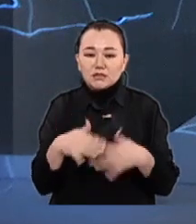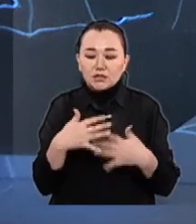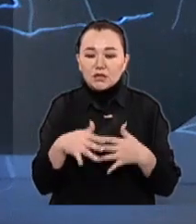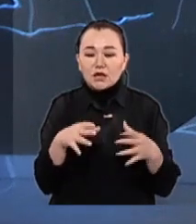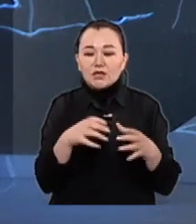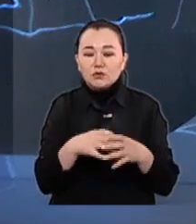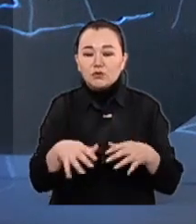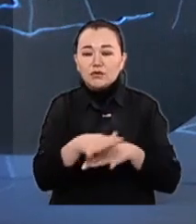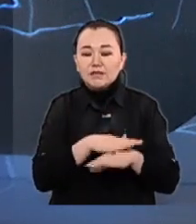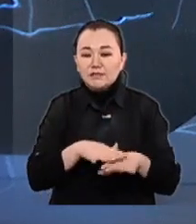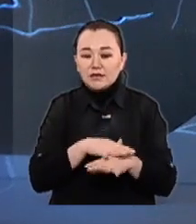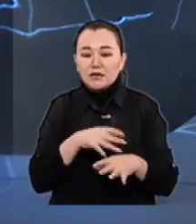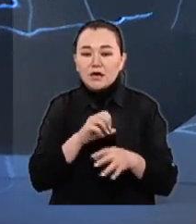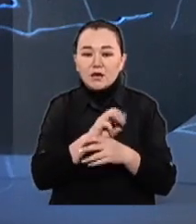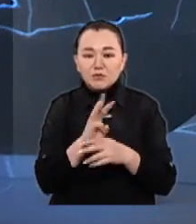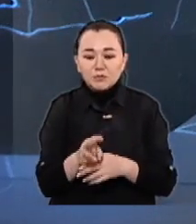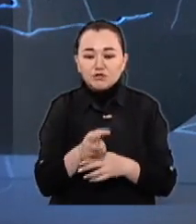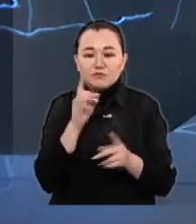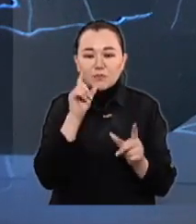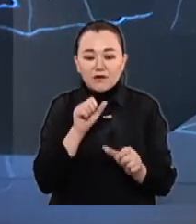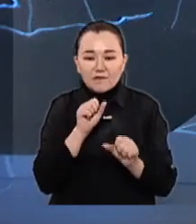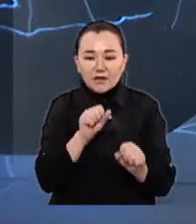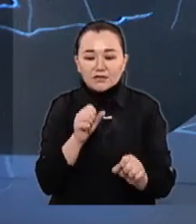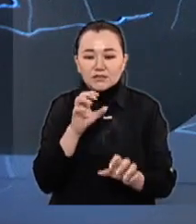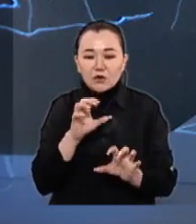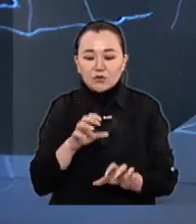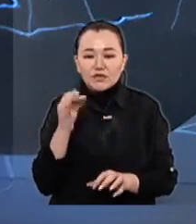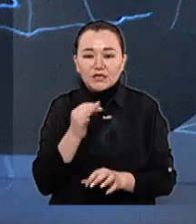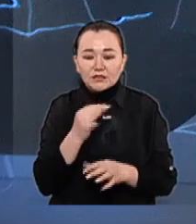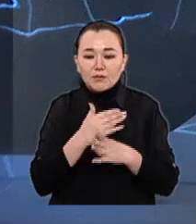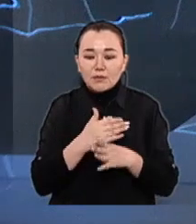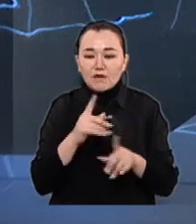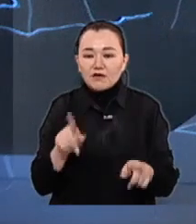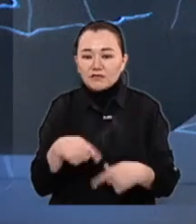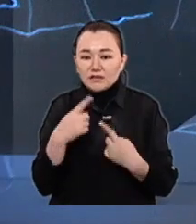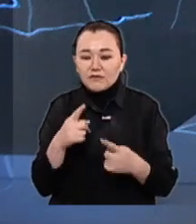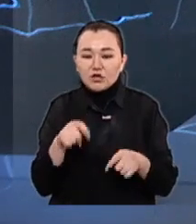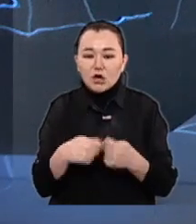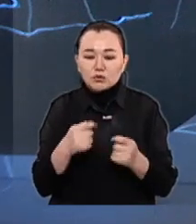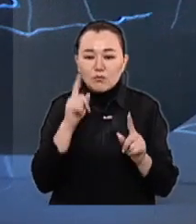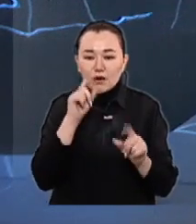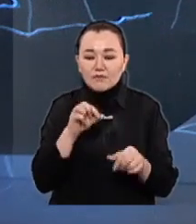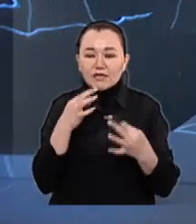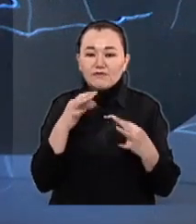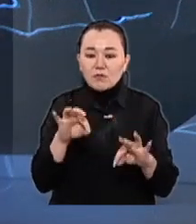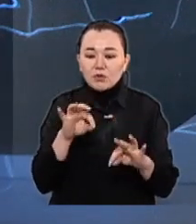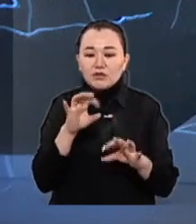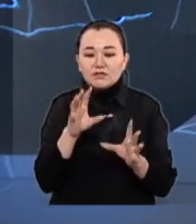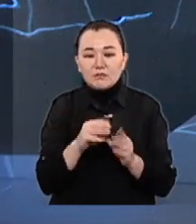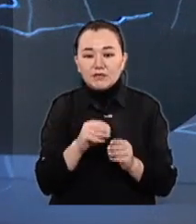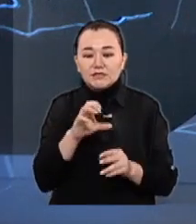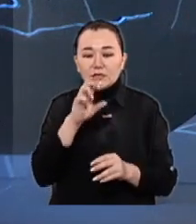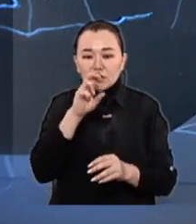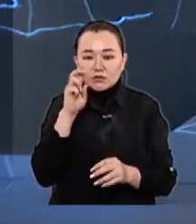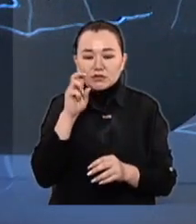уязвимых категорий населения обеспечивать их права и законные интересы помогать восстановлении нарушенных прав и свобод совместно